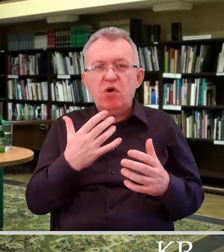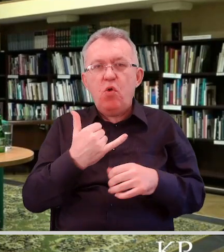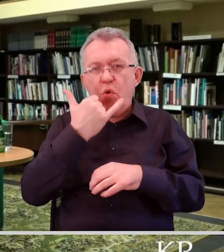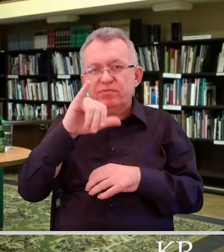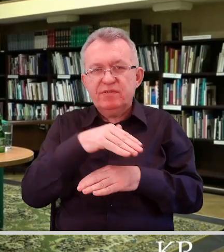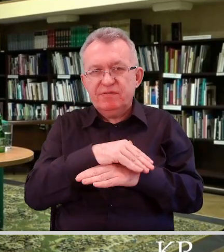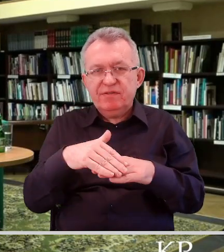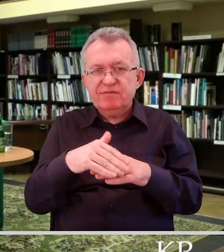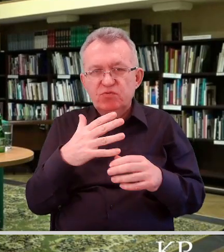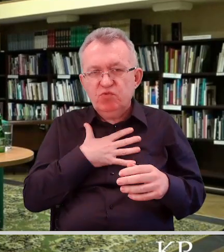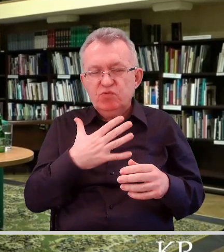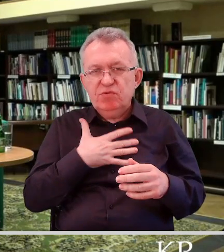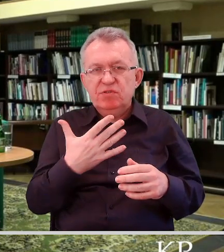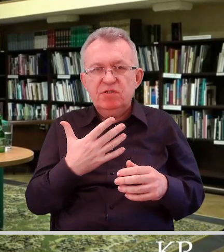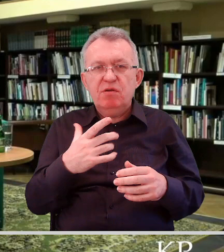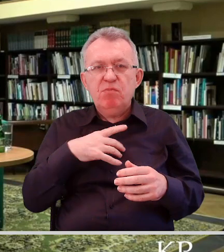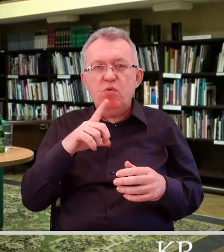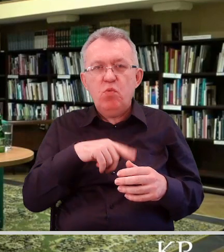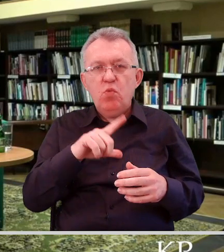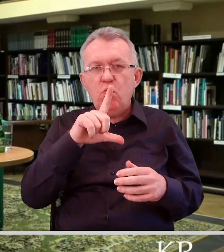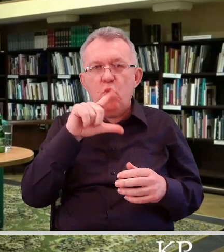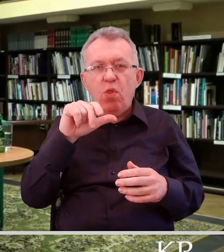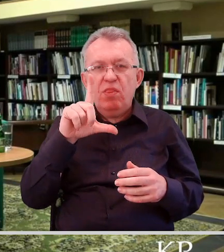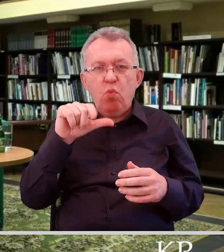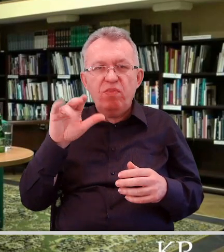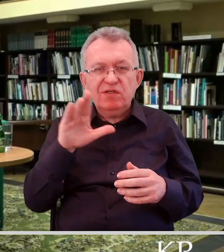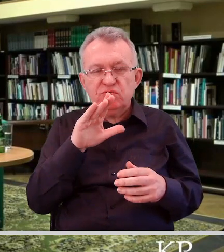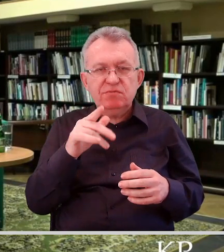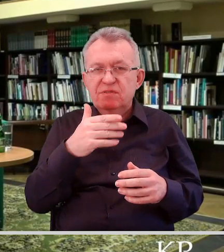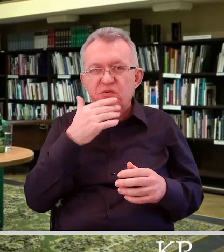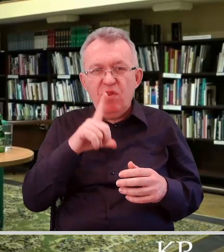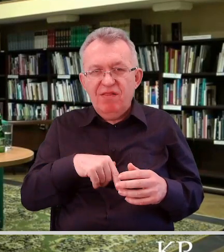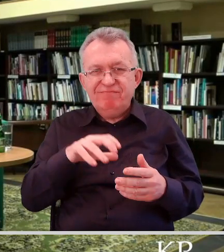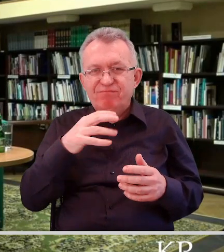na wielu planach, bo będąc Łotyszką nie mówiła po polsku,